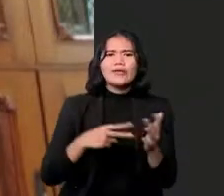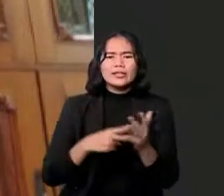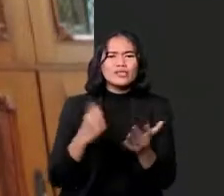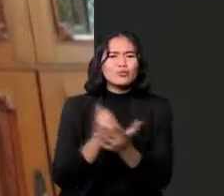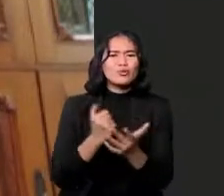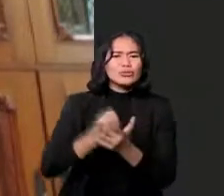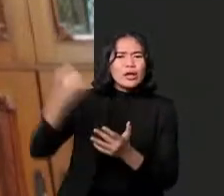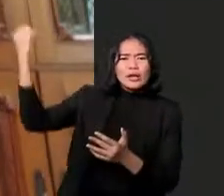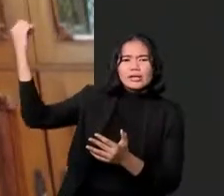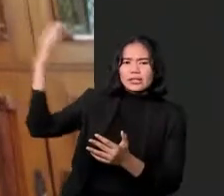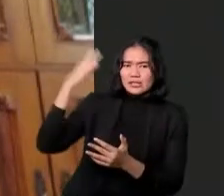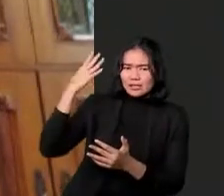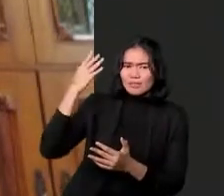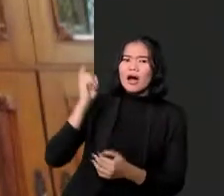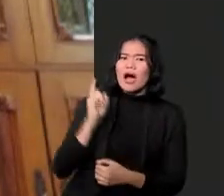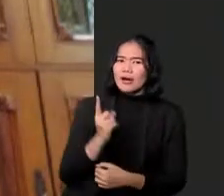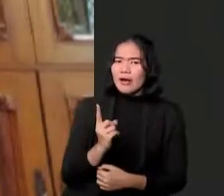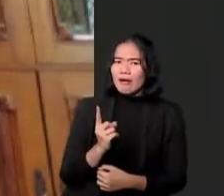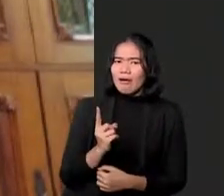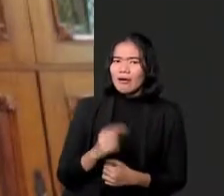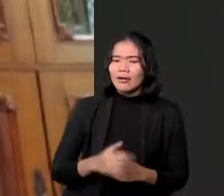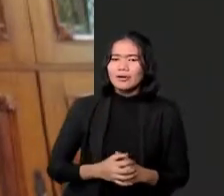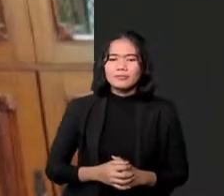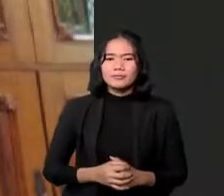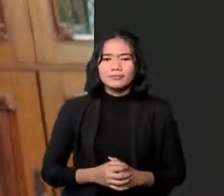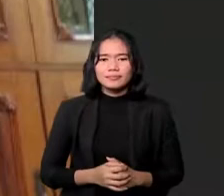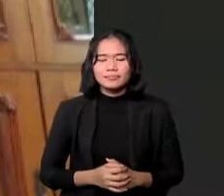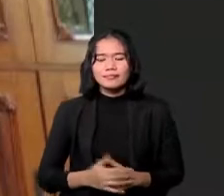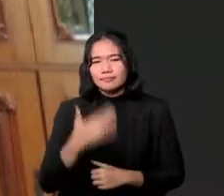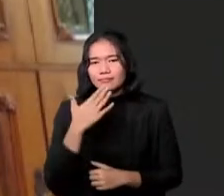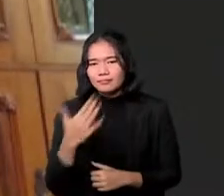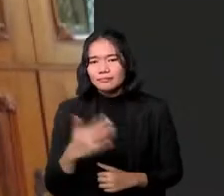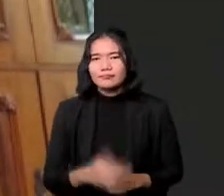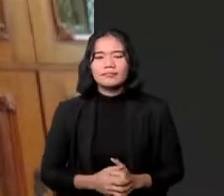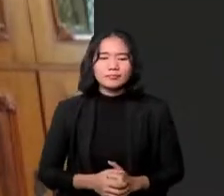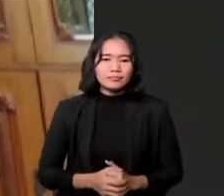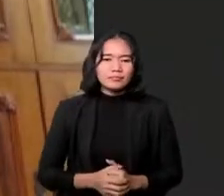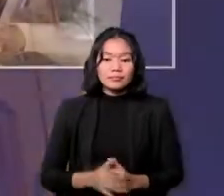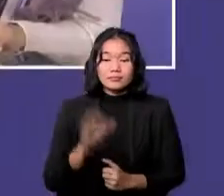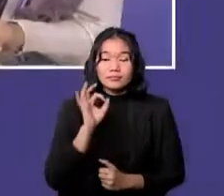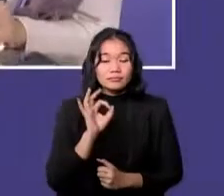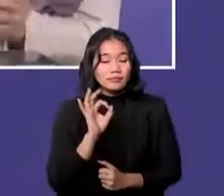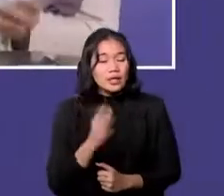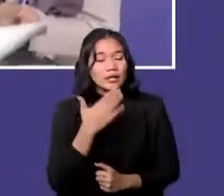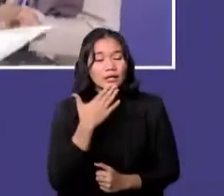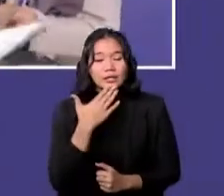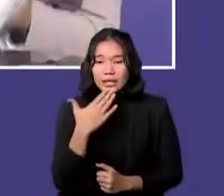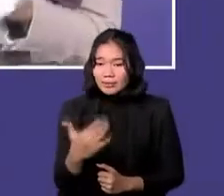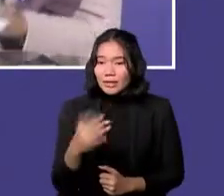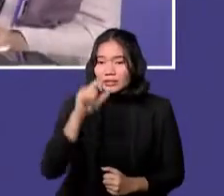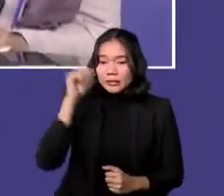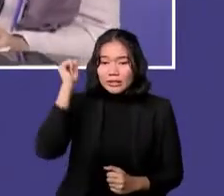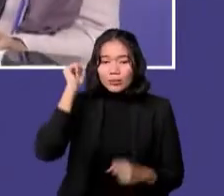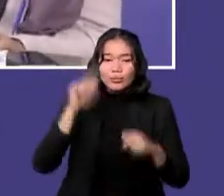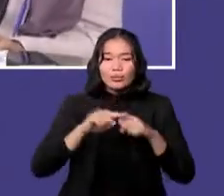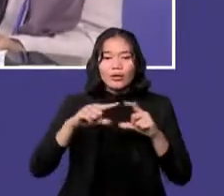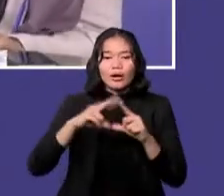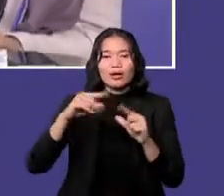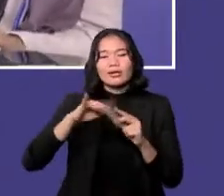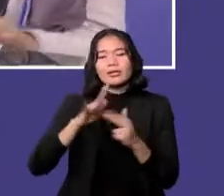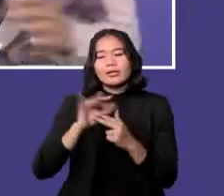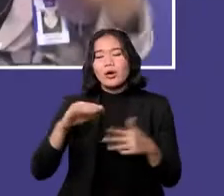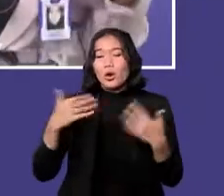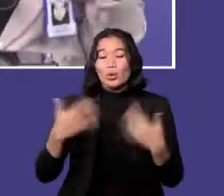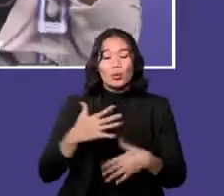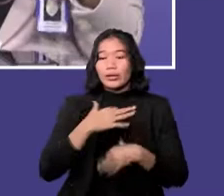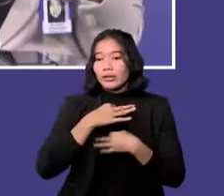ini COVID ini dengan seluruh penderitaan kita. Terima kasih. Baik, Ibu Kartini, ini menarik sekali, luar